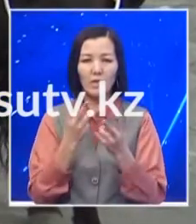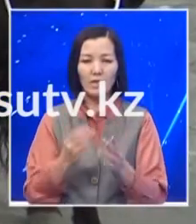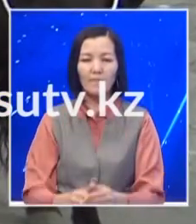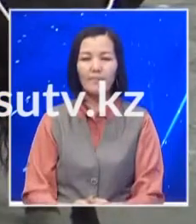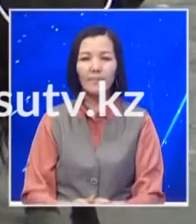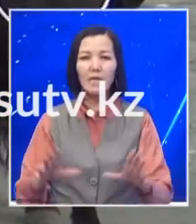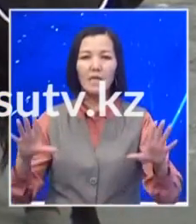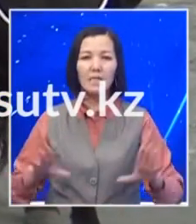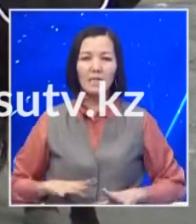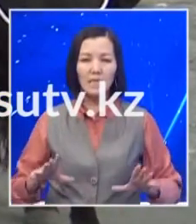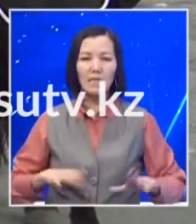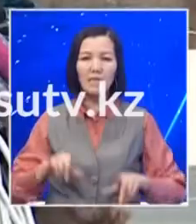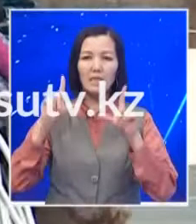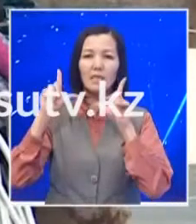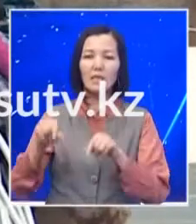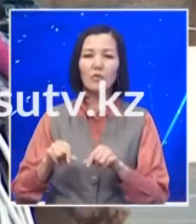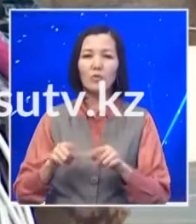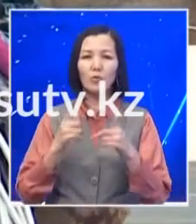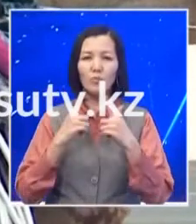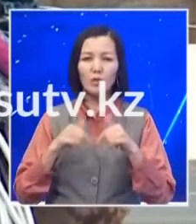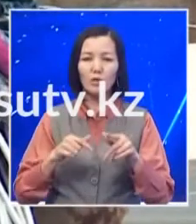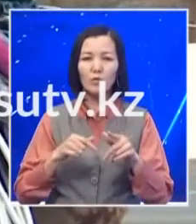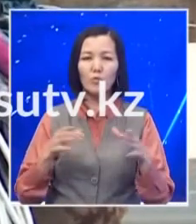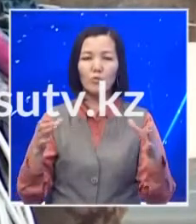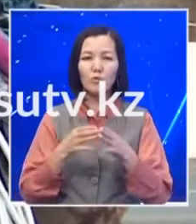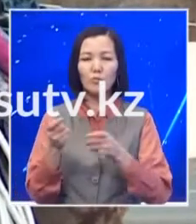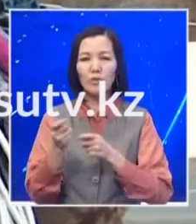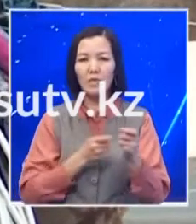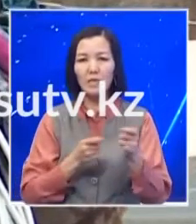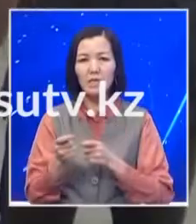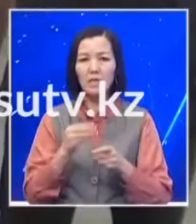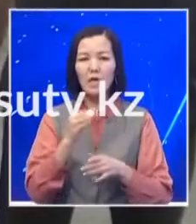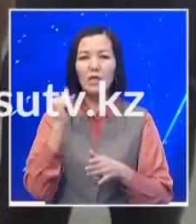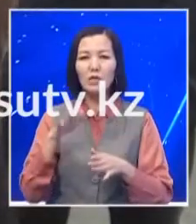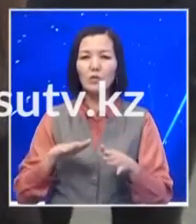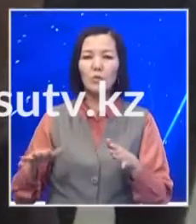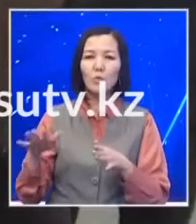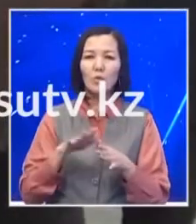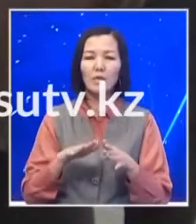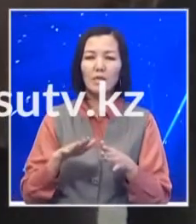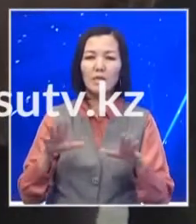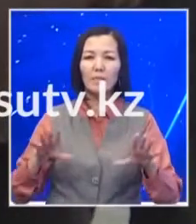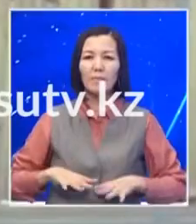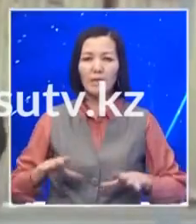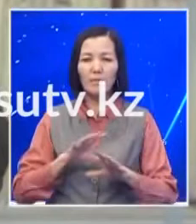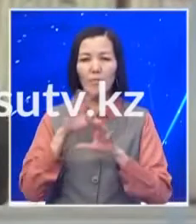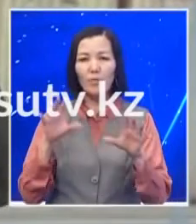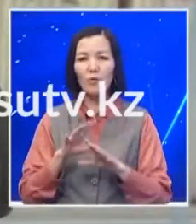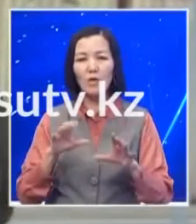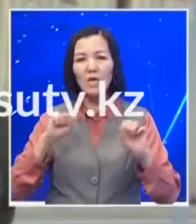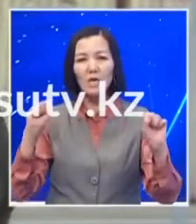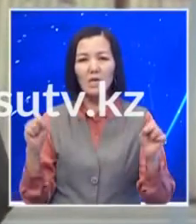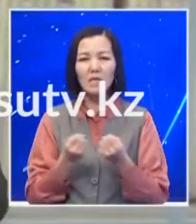Салт аттылар сапарының ұйымдастырушысы әрі ұжым жетекшісі Маман Ержанов. Жетісу өңіріне белгілі атбегі бұл шараға қыс бойы